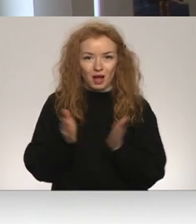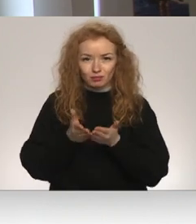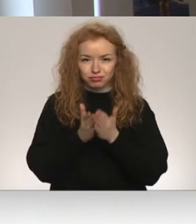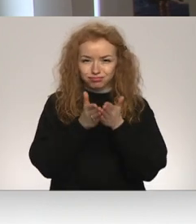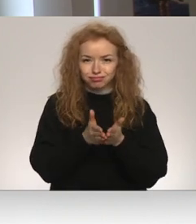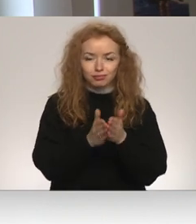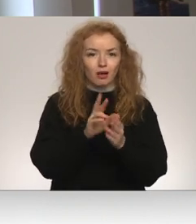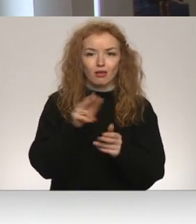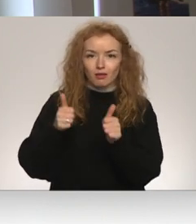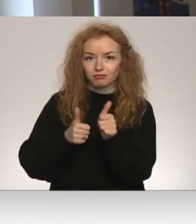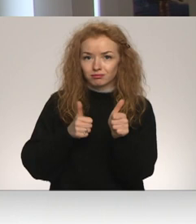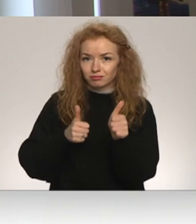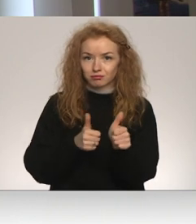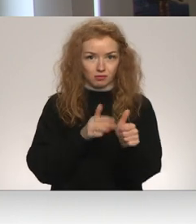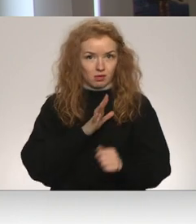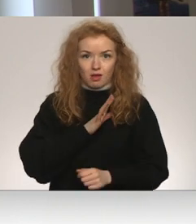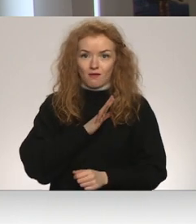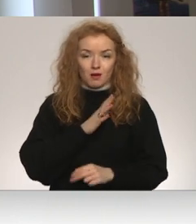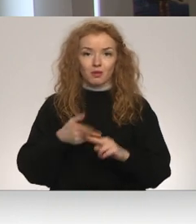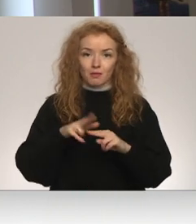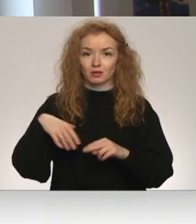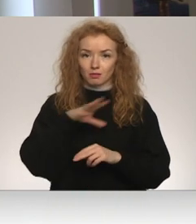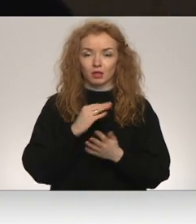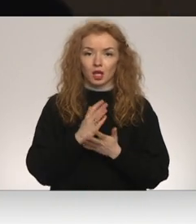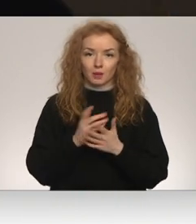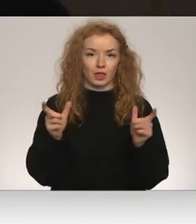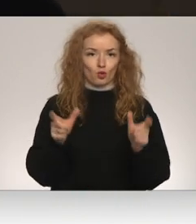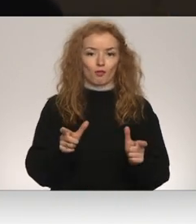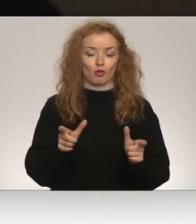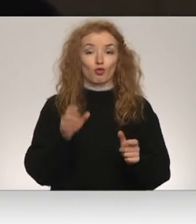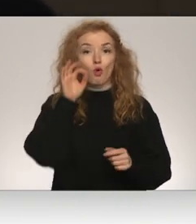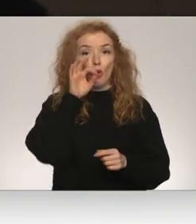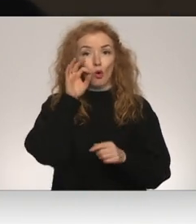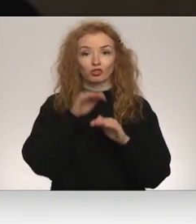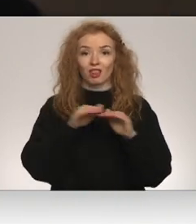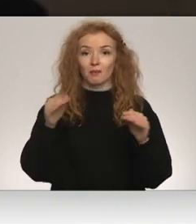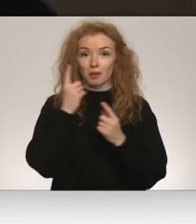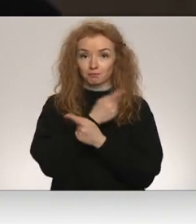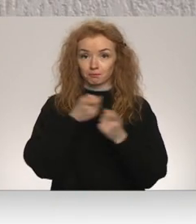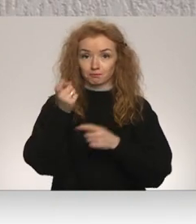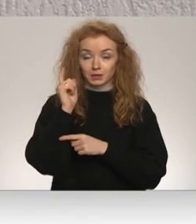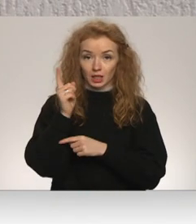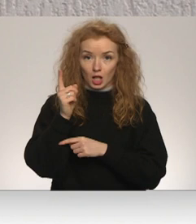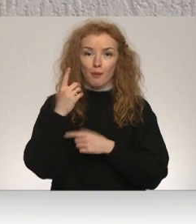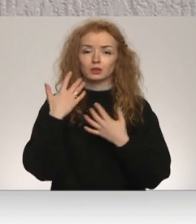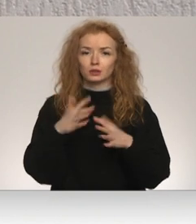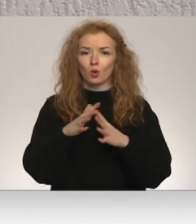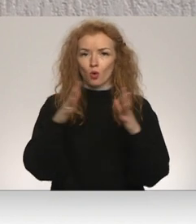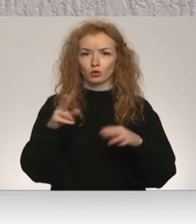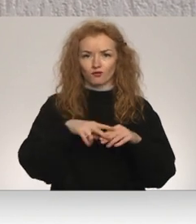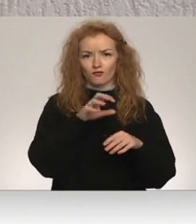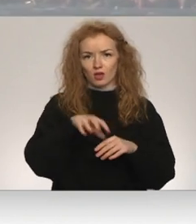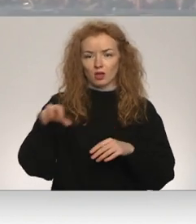loci, ne loci noņemt, tā ka mēs esam ierobežoti. Oranža līmeņa brīdinājums šodien izsludināts vairākos piekrastes